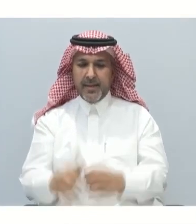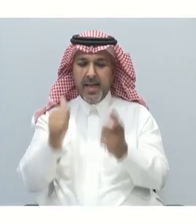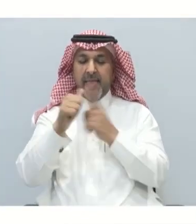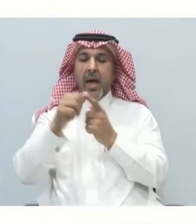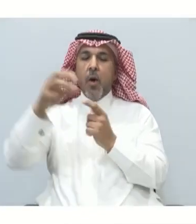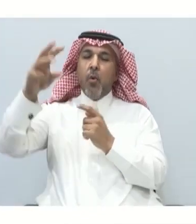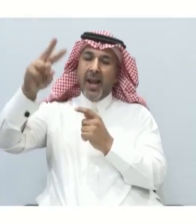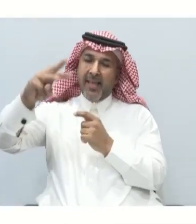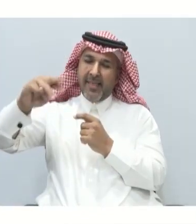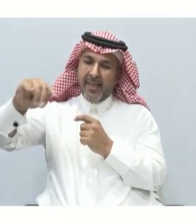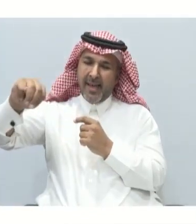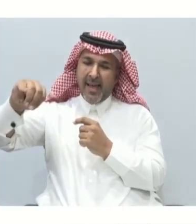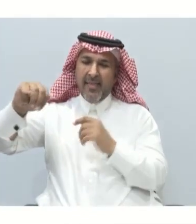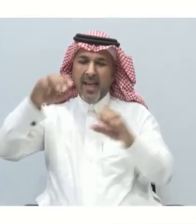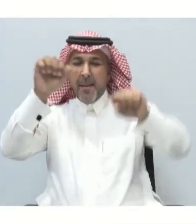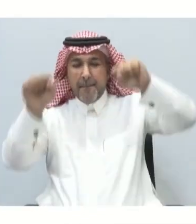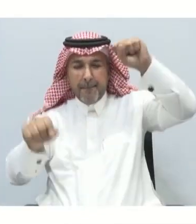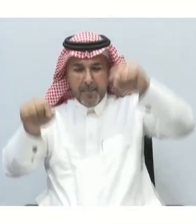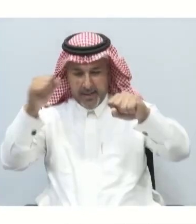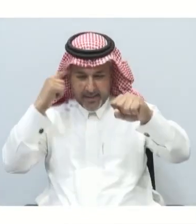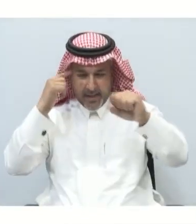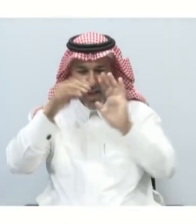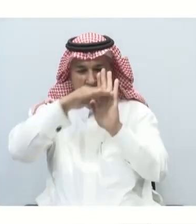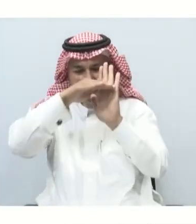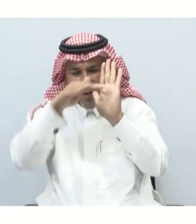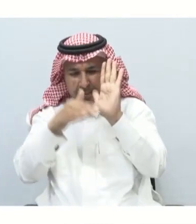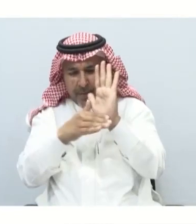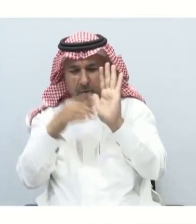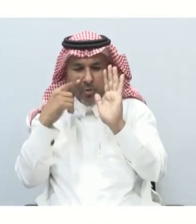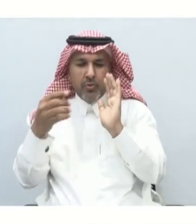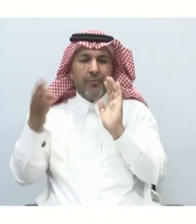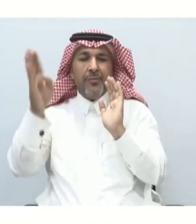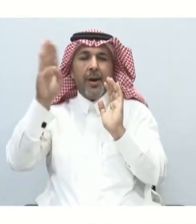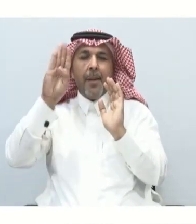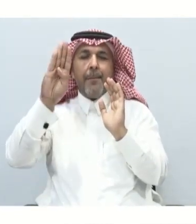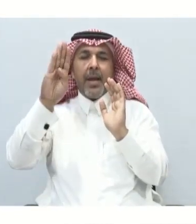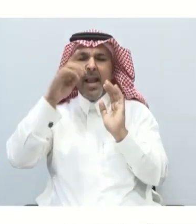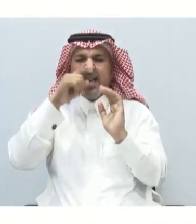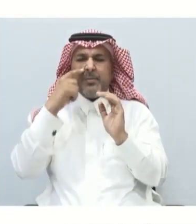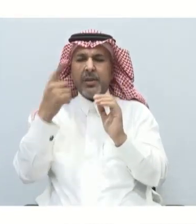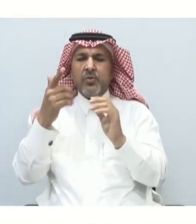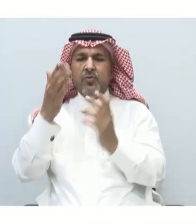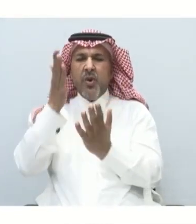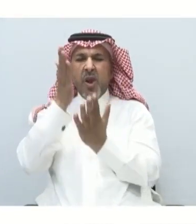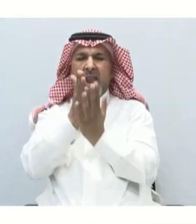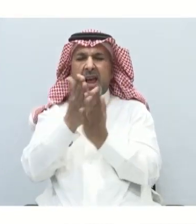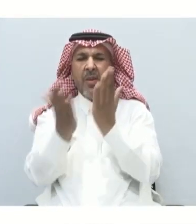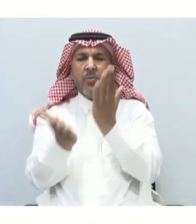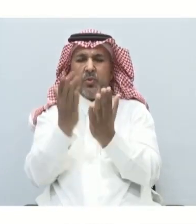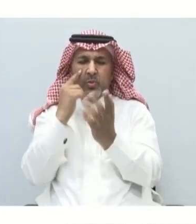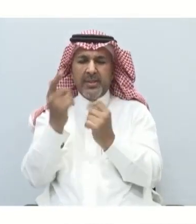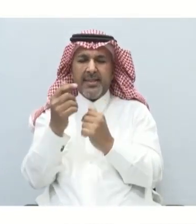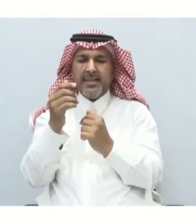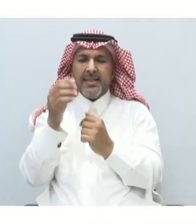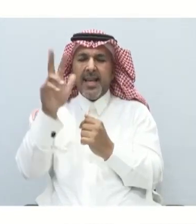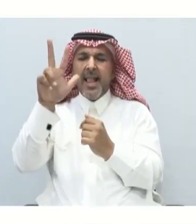61 بهذا الشكل الان بعد ما حسبنا الميل نبغى نحسب عشان نطلع البي لابد البي طبعا احنا نعرف انها هي